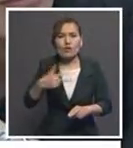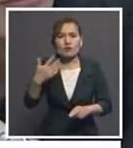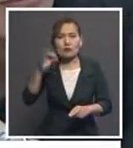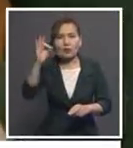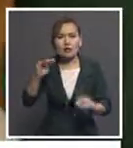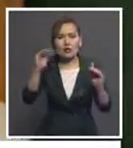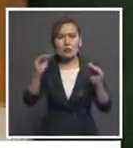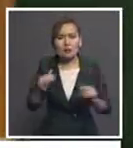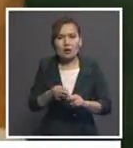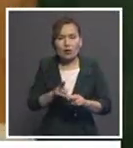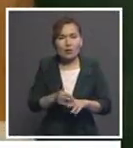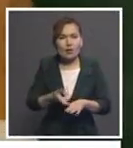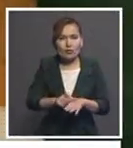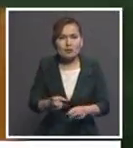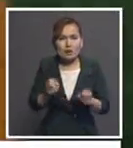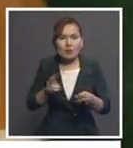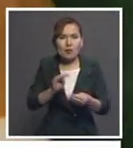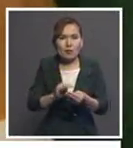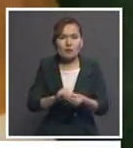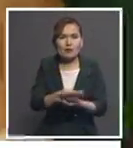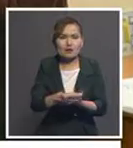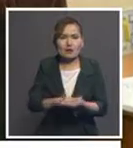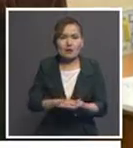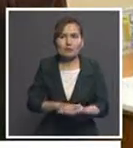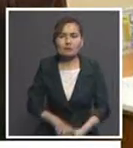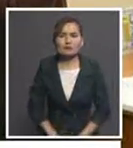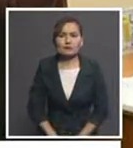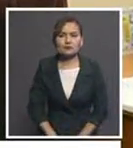35%-ға төмендеген. Алайда қауіп әлі де жоқ емес.